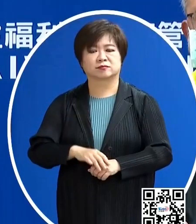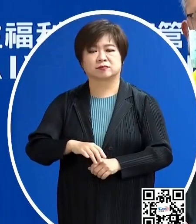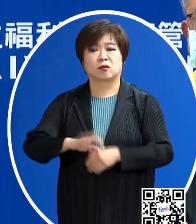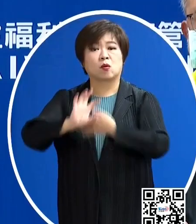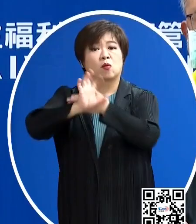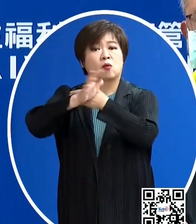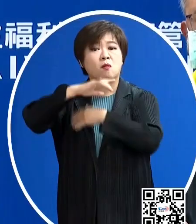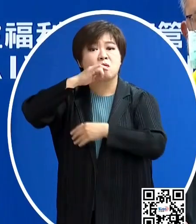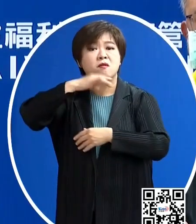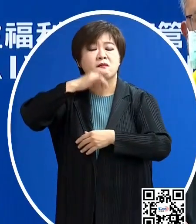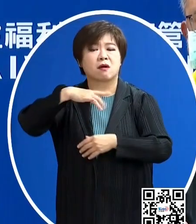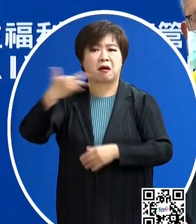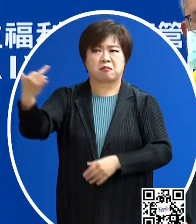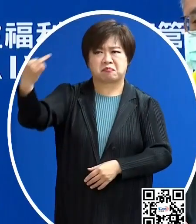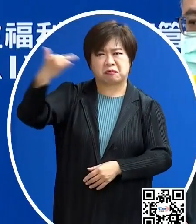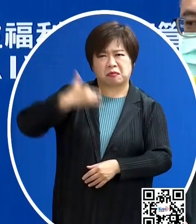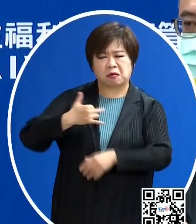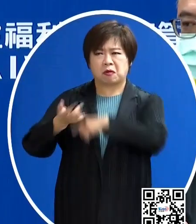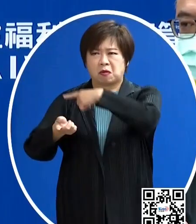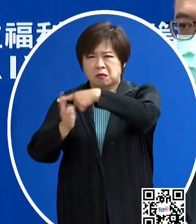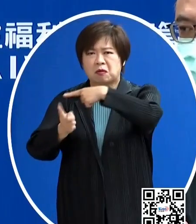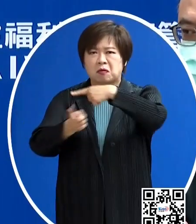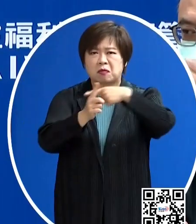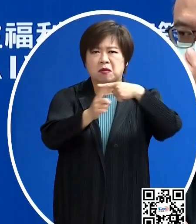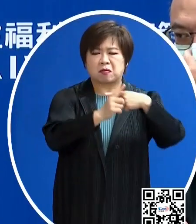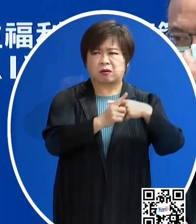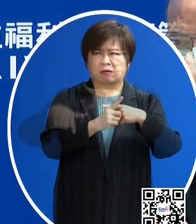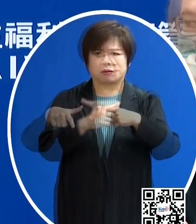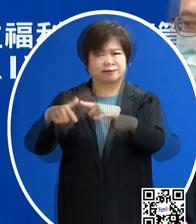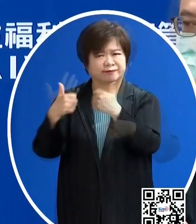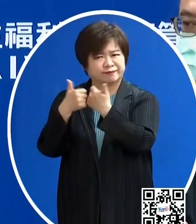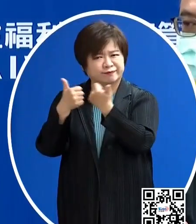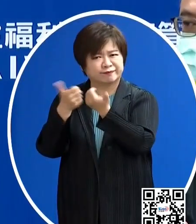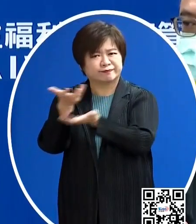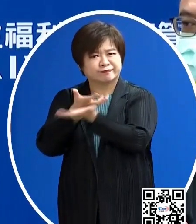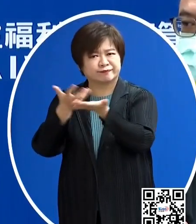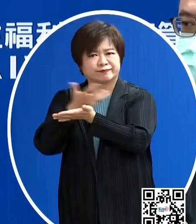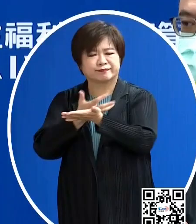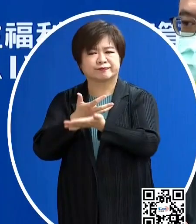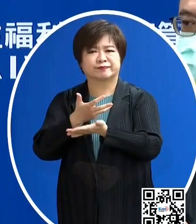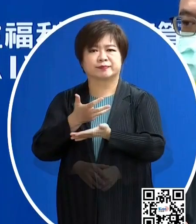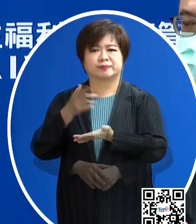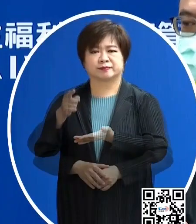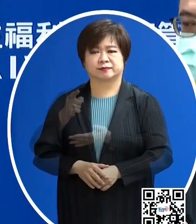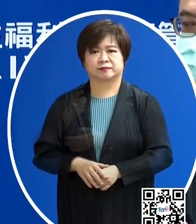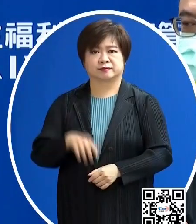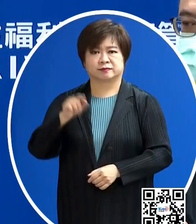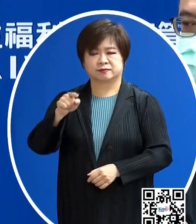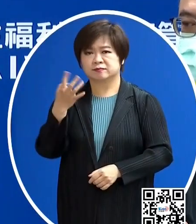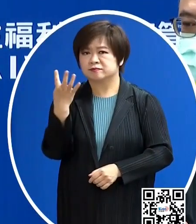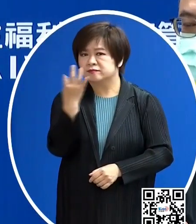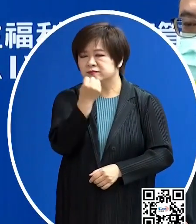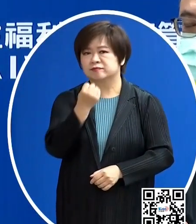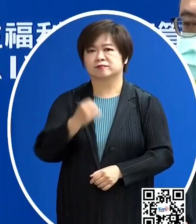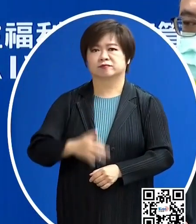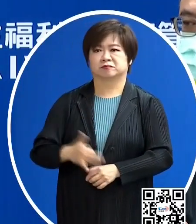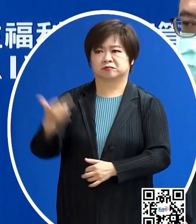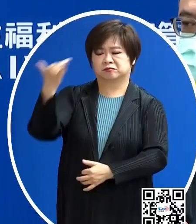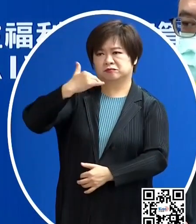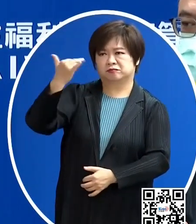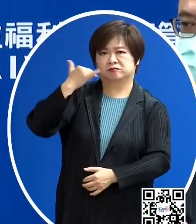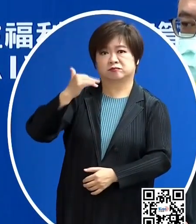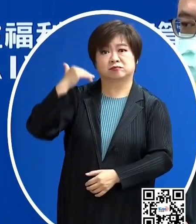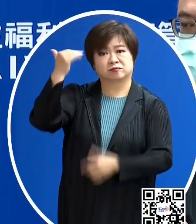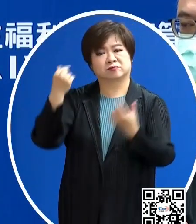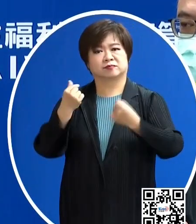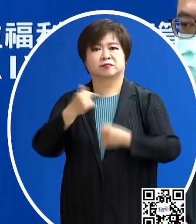南入境的阳性率有一段时间特别的高所以我们是要求阳性率特别高的